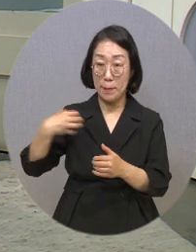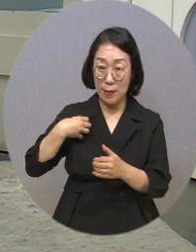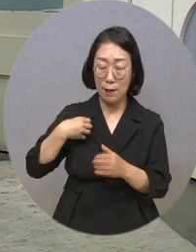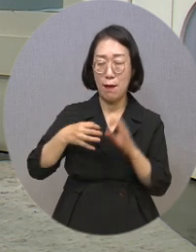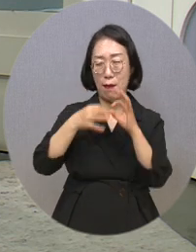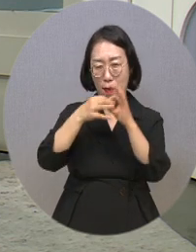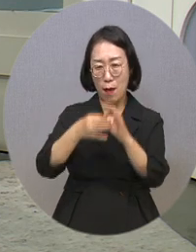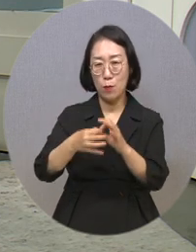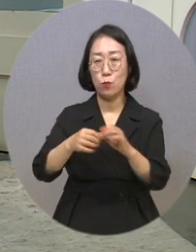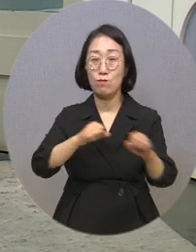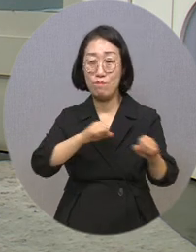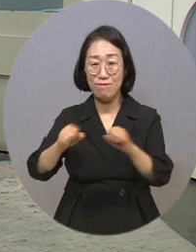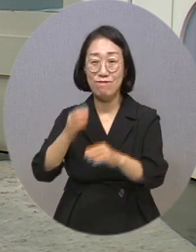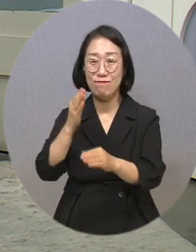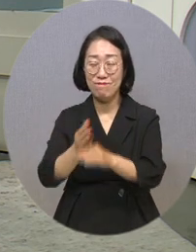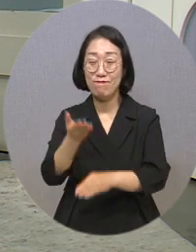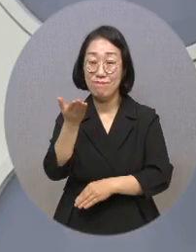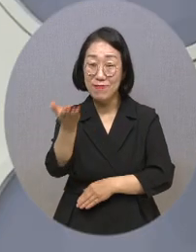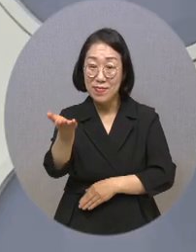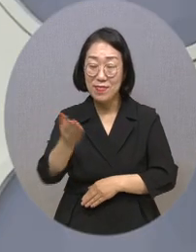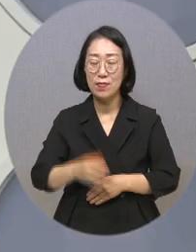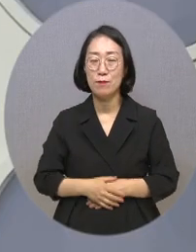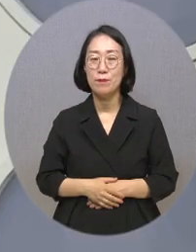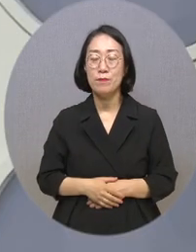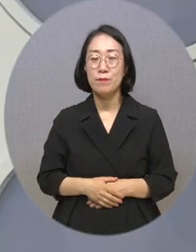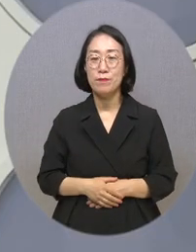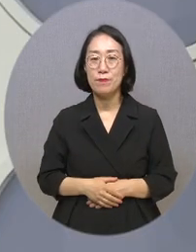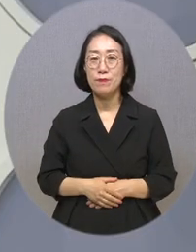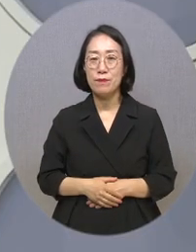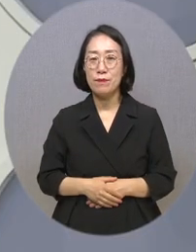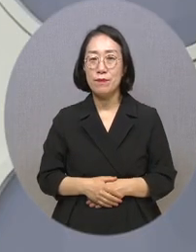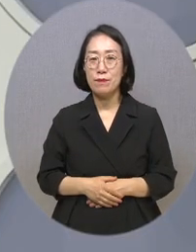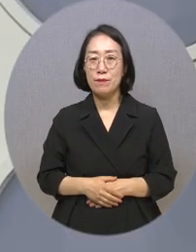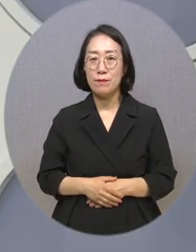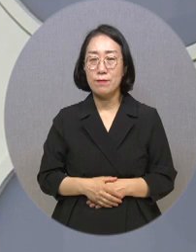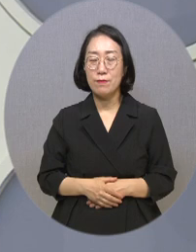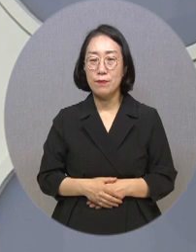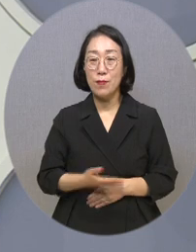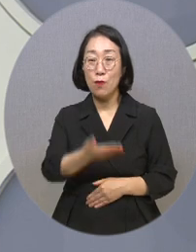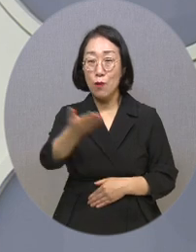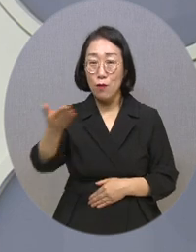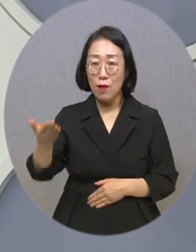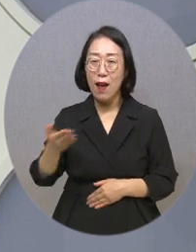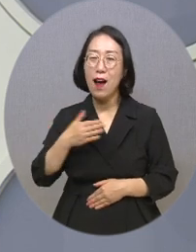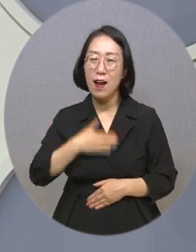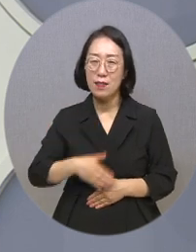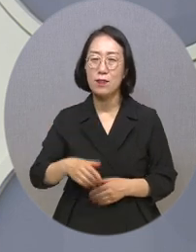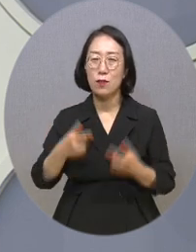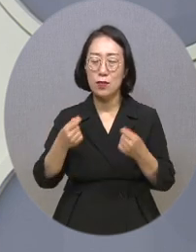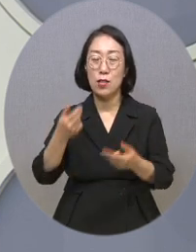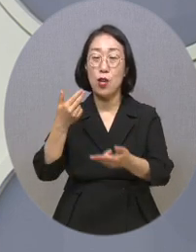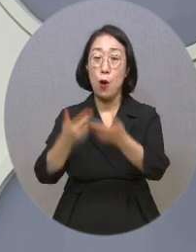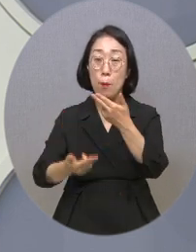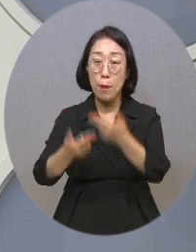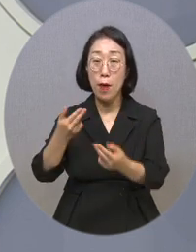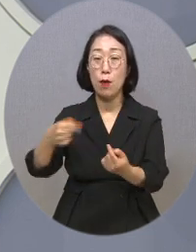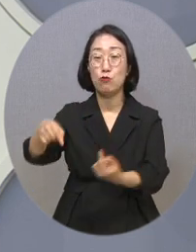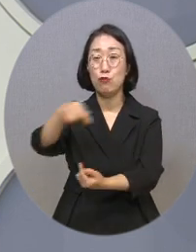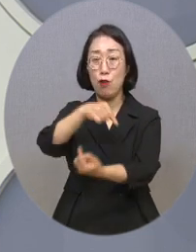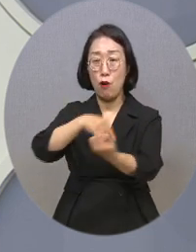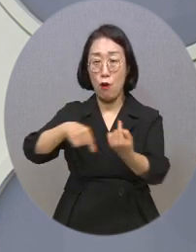맡고 계시는 것 같은데. 네, 예. 그게 이제 뭐 잘 아시지만은 그 협회 운영하는